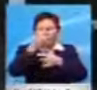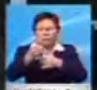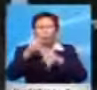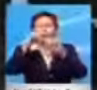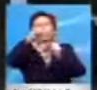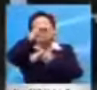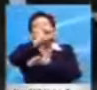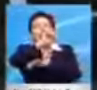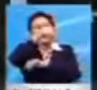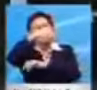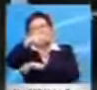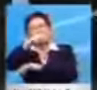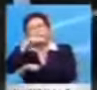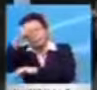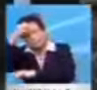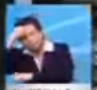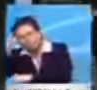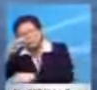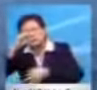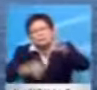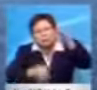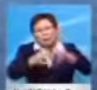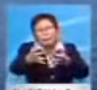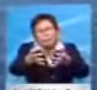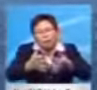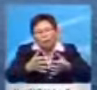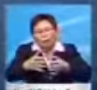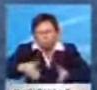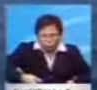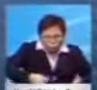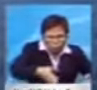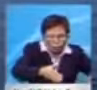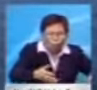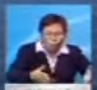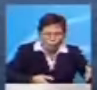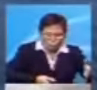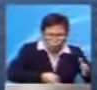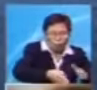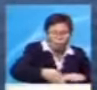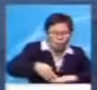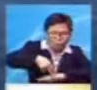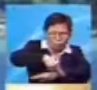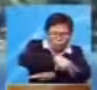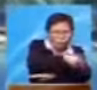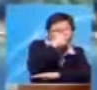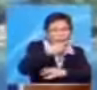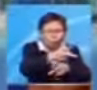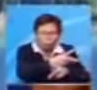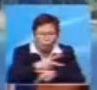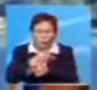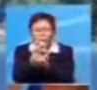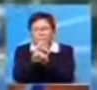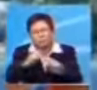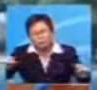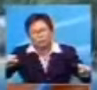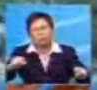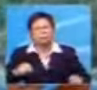berkenaan an maritim sekiranya mahu melalui laluan tersebut untuk mendapatkan kawalan